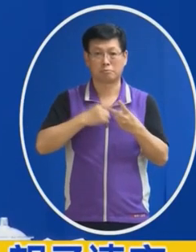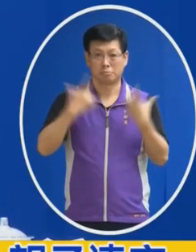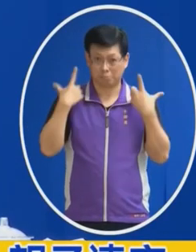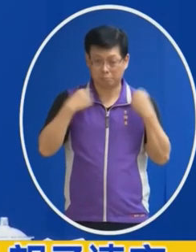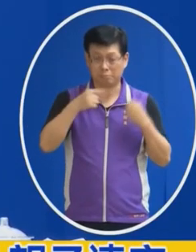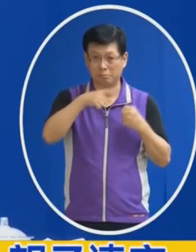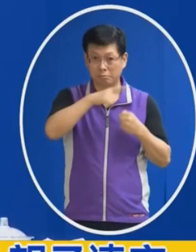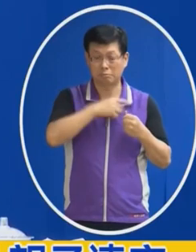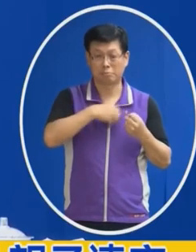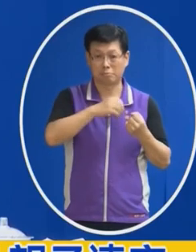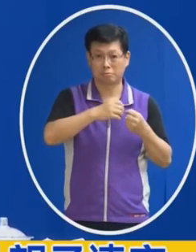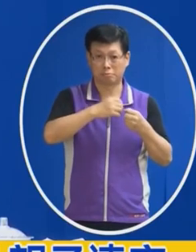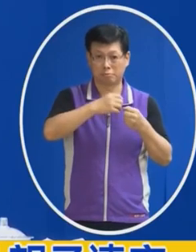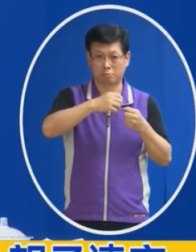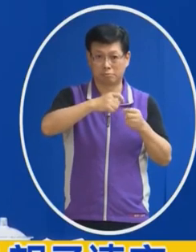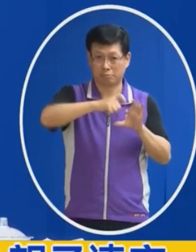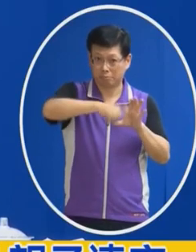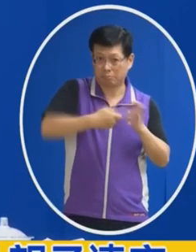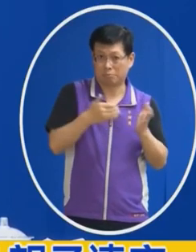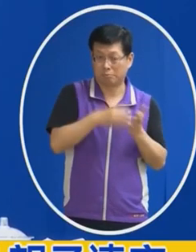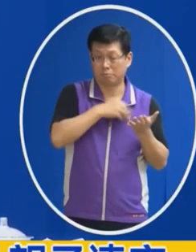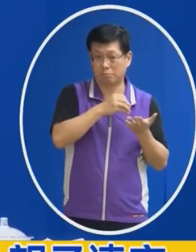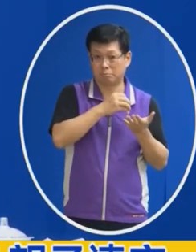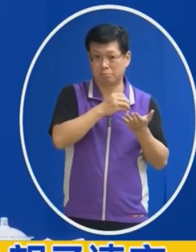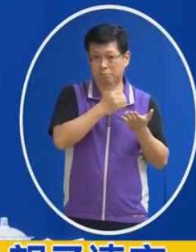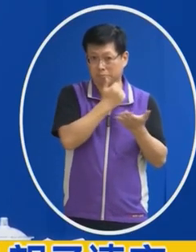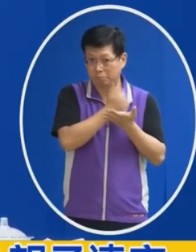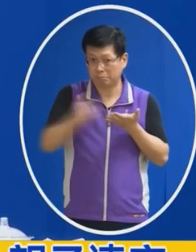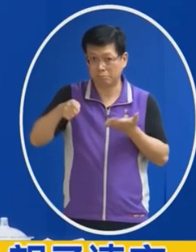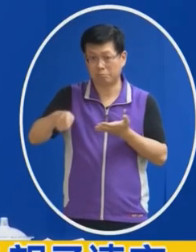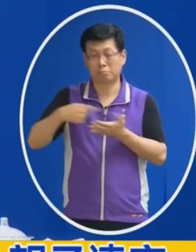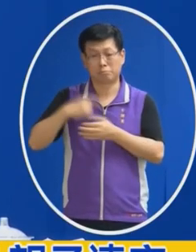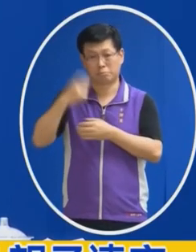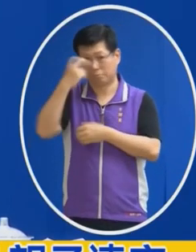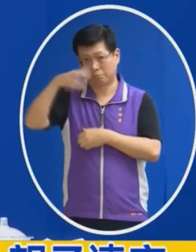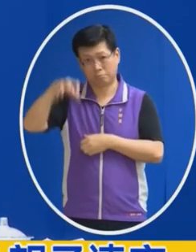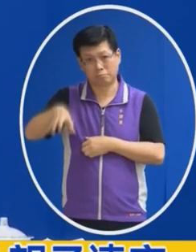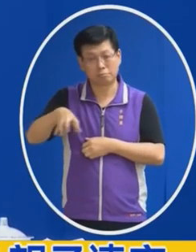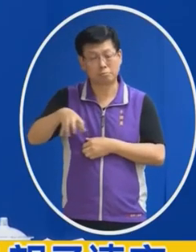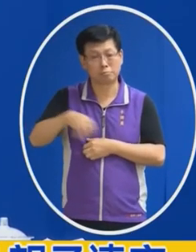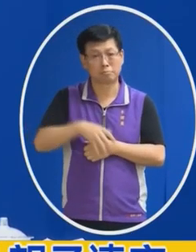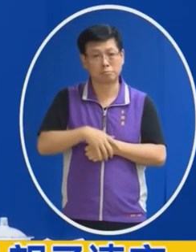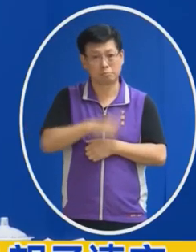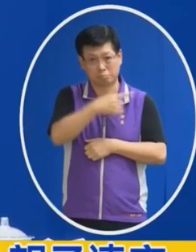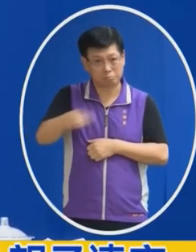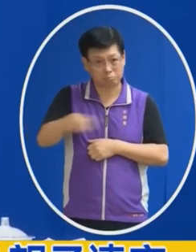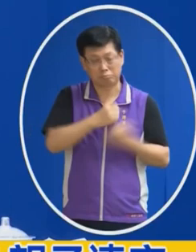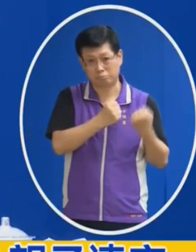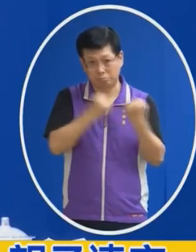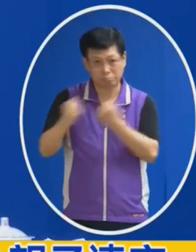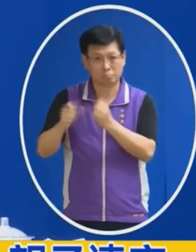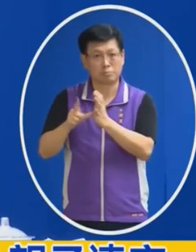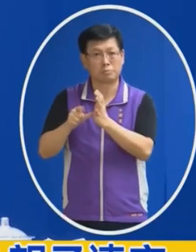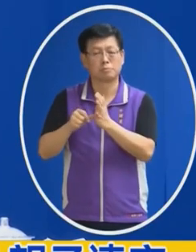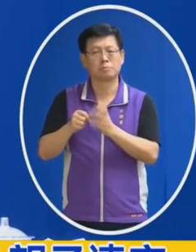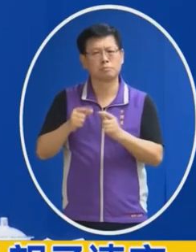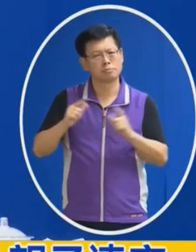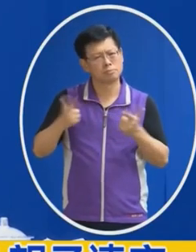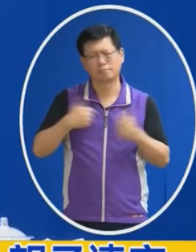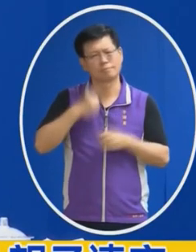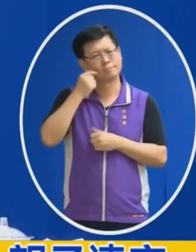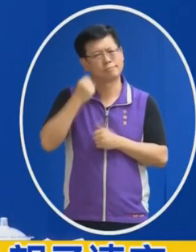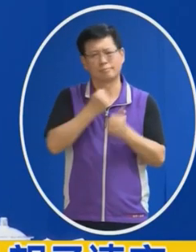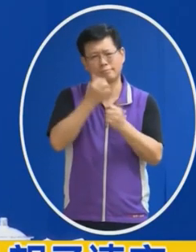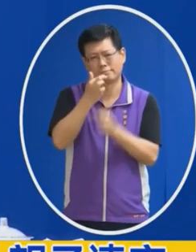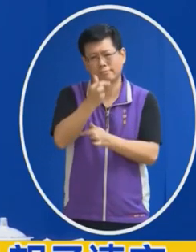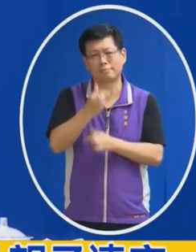这个当地检验采检之后，再送到这个检验的机构的一个时间啦。所以这个时间大概没有